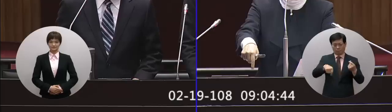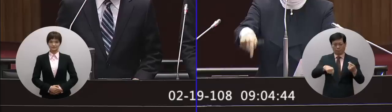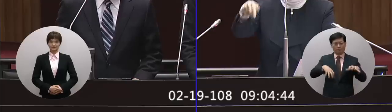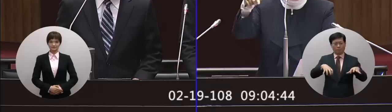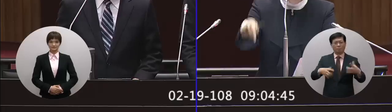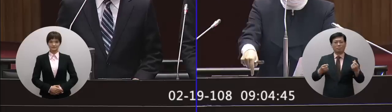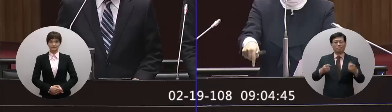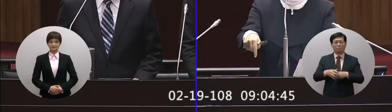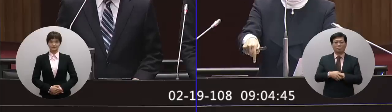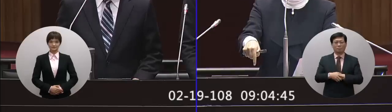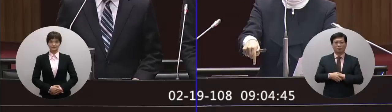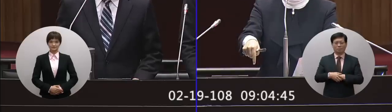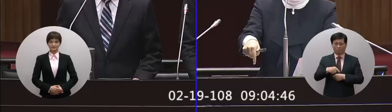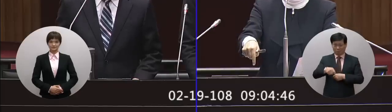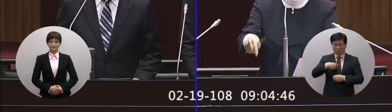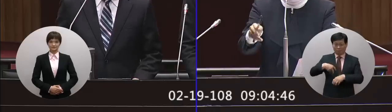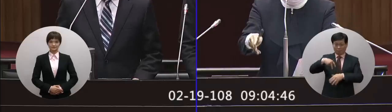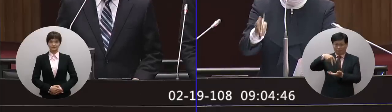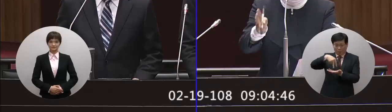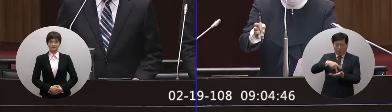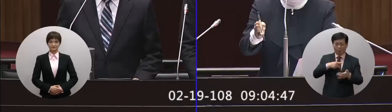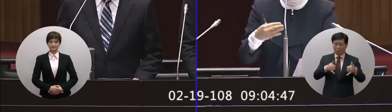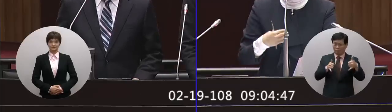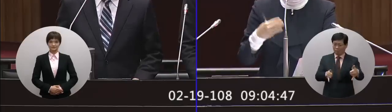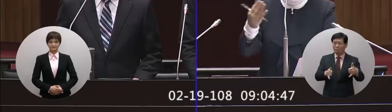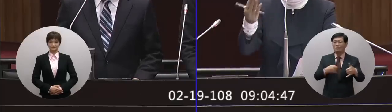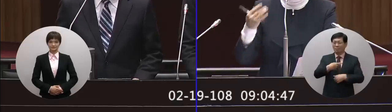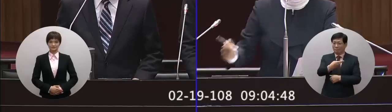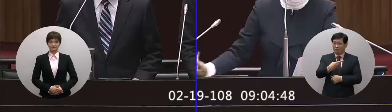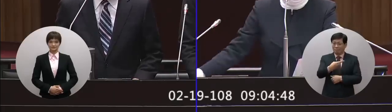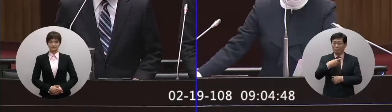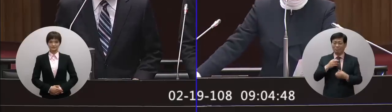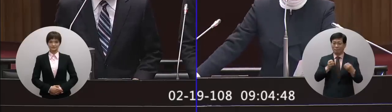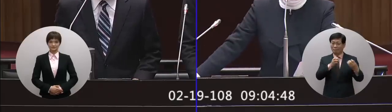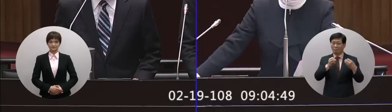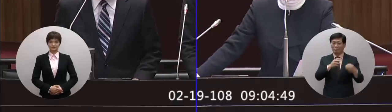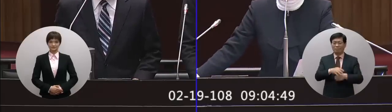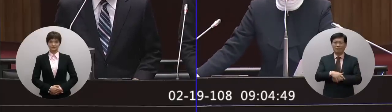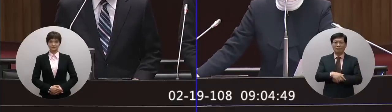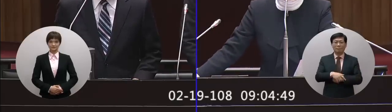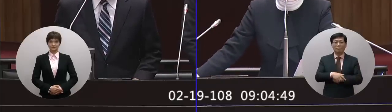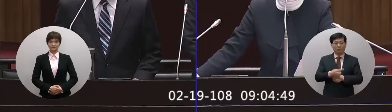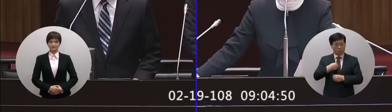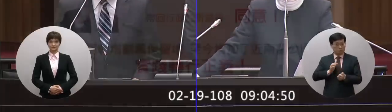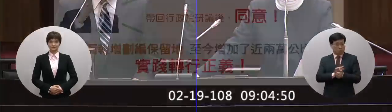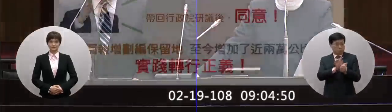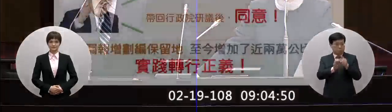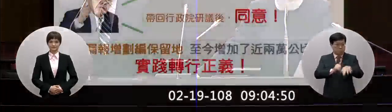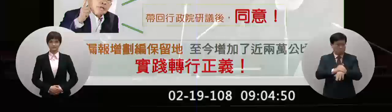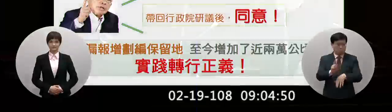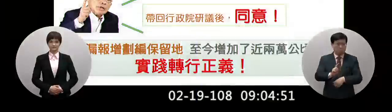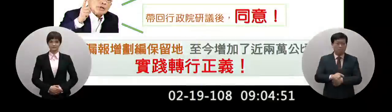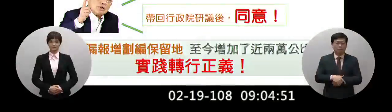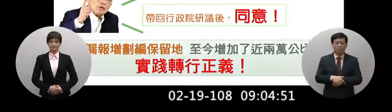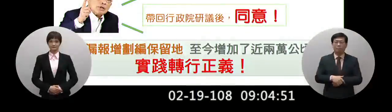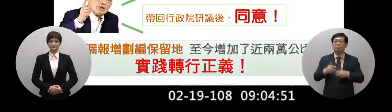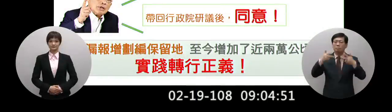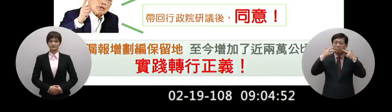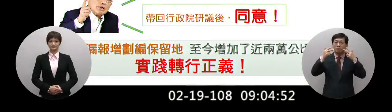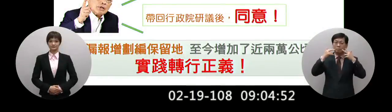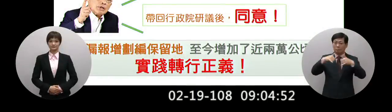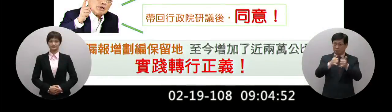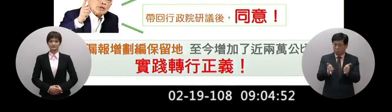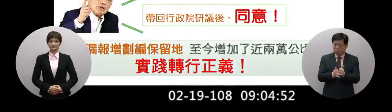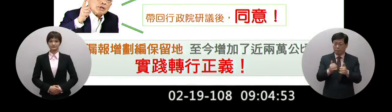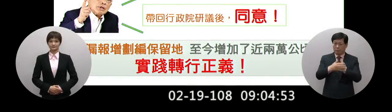个地方，一样是这个位置，院长您跟本席的一场对话，我们促成了什么？我们促成了原住民族